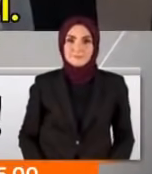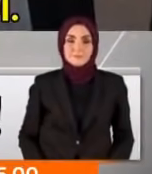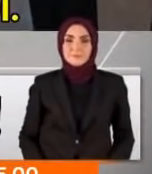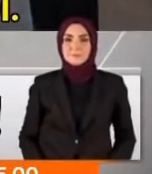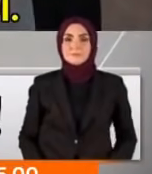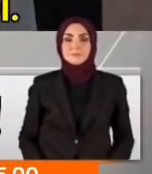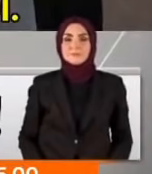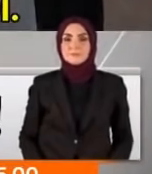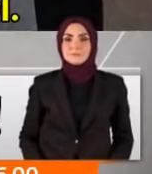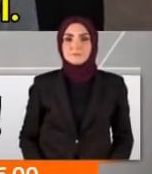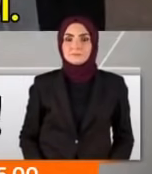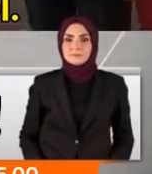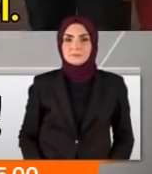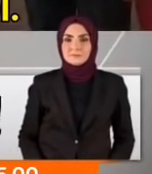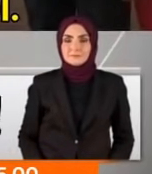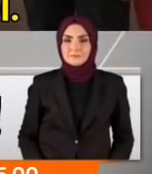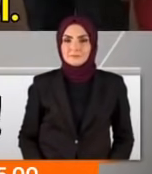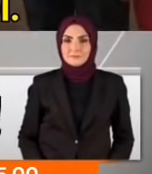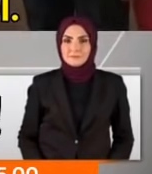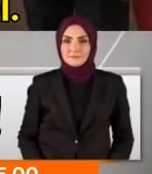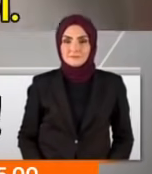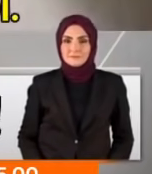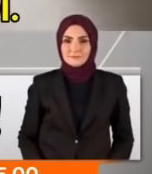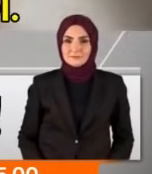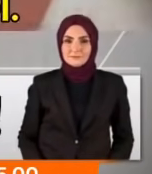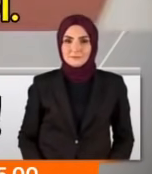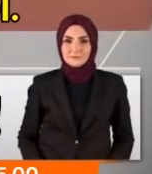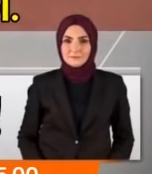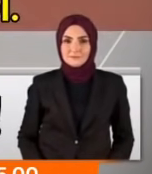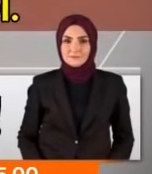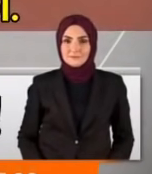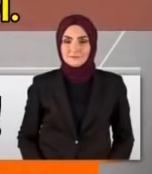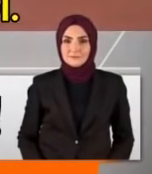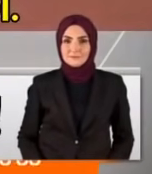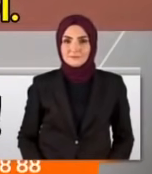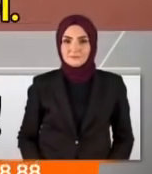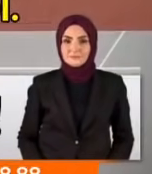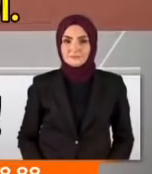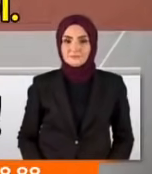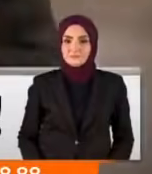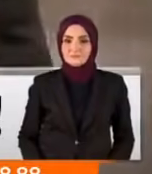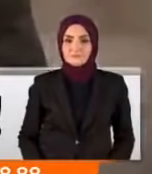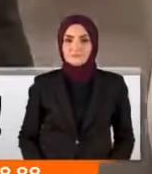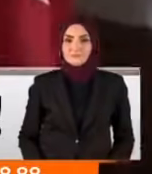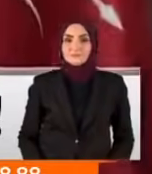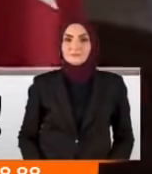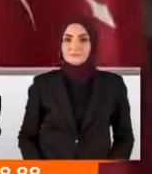Türkiye'nin geleceği açısından bizim bir araya gelmemiz artık kaçınılmaz bir mesele haline geldi.